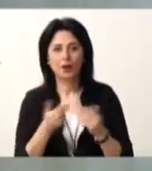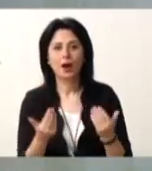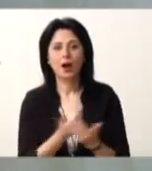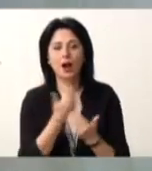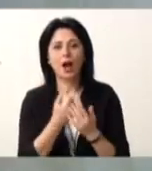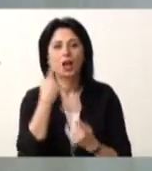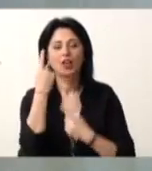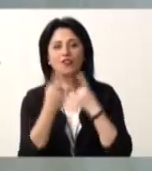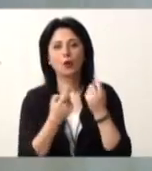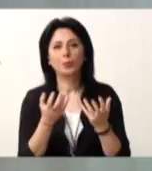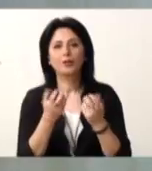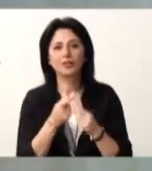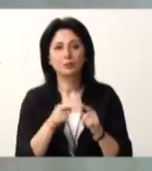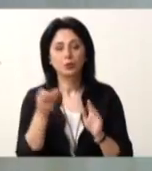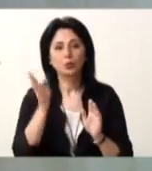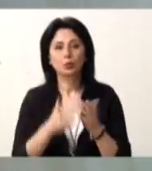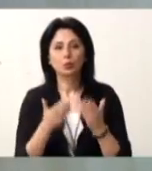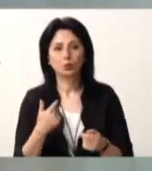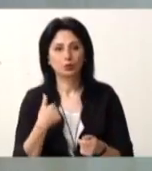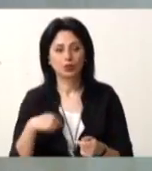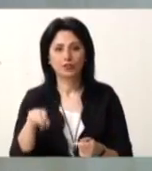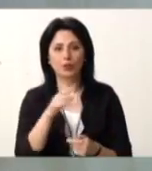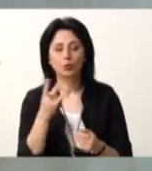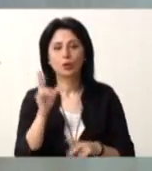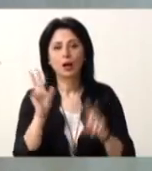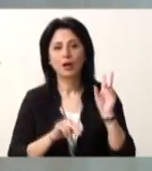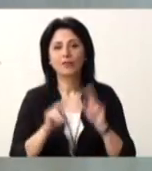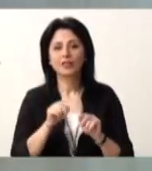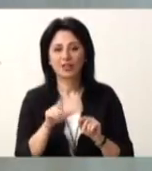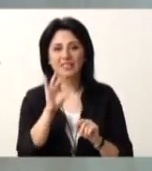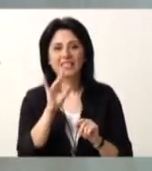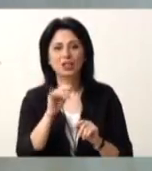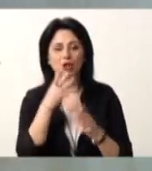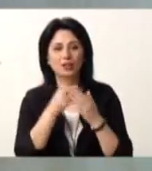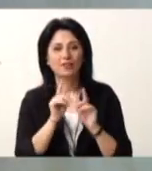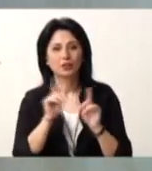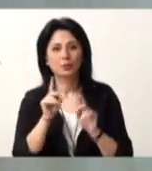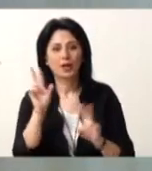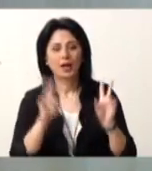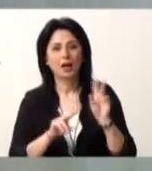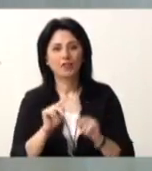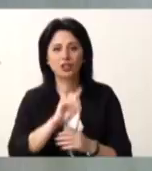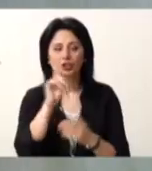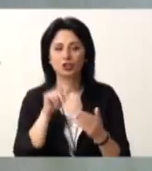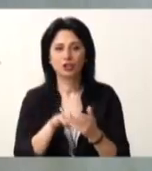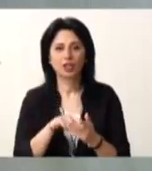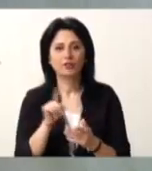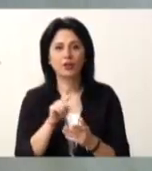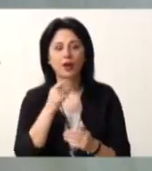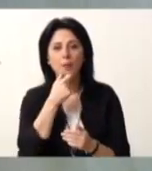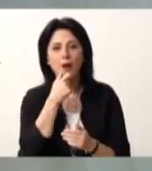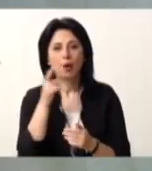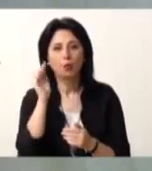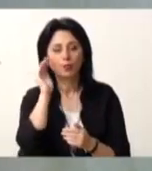ახალი ინფორმაციის მიღება, მით უფრო თუ ჩვენ უნდა გავითვალისწინოთ სეზონური თავისებურება, გავითვალისწინოთ ის კითხვები, რომელსაც